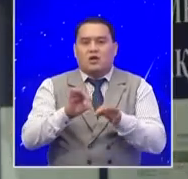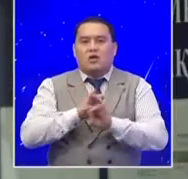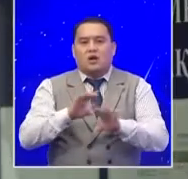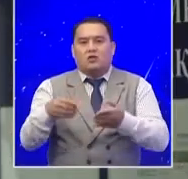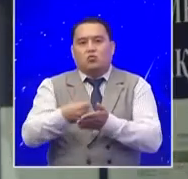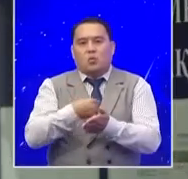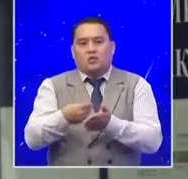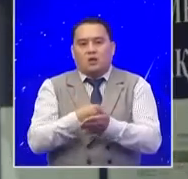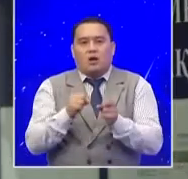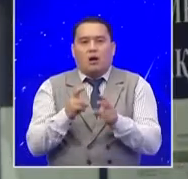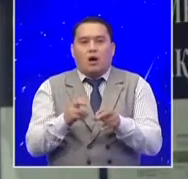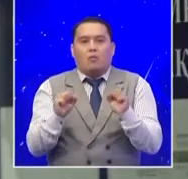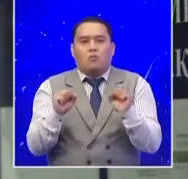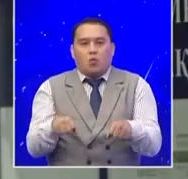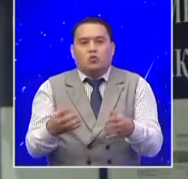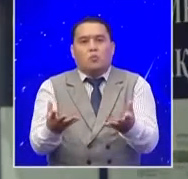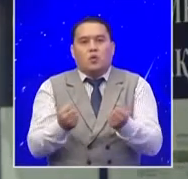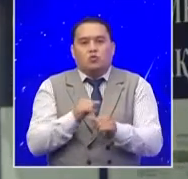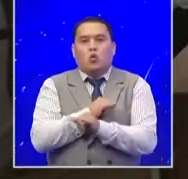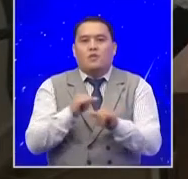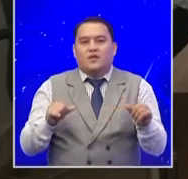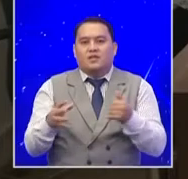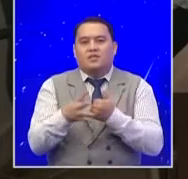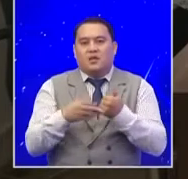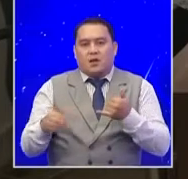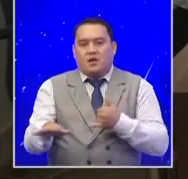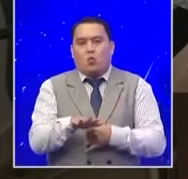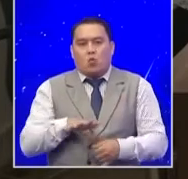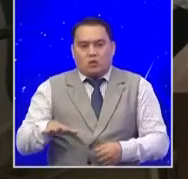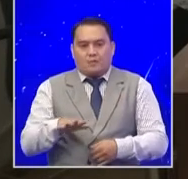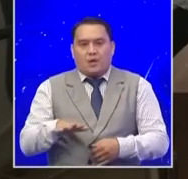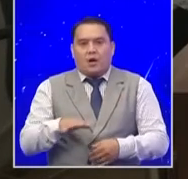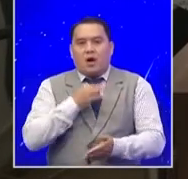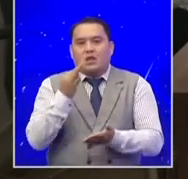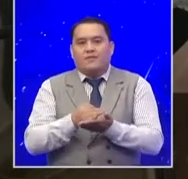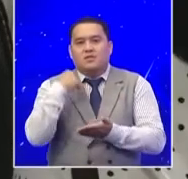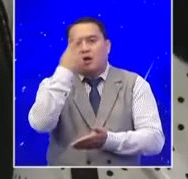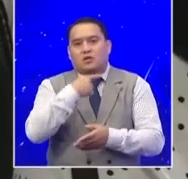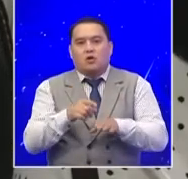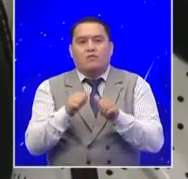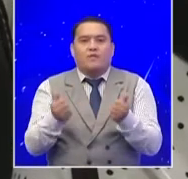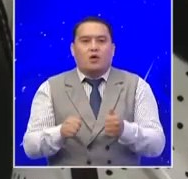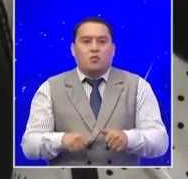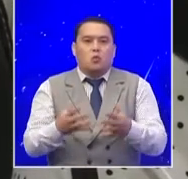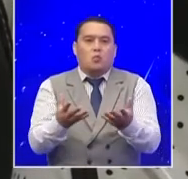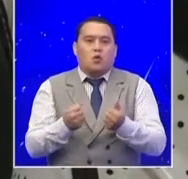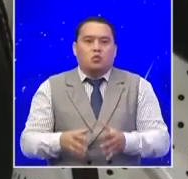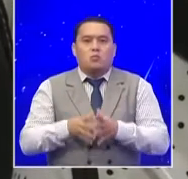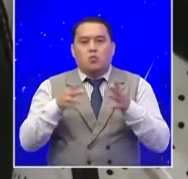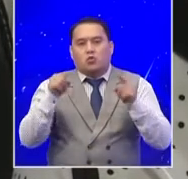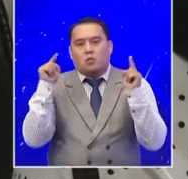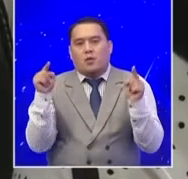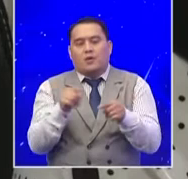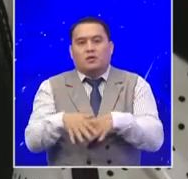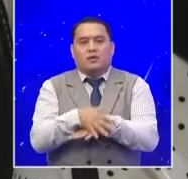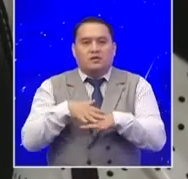о субсидиях, о том, как получить или расширить земельные угодья. По словам ответственных лиц, подобный формат получает все большую популярность